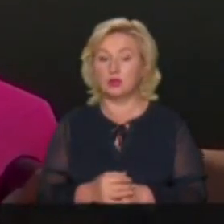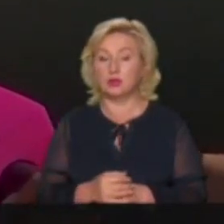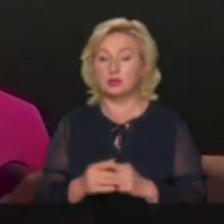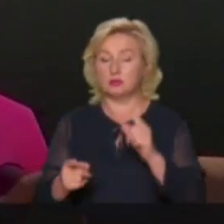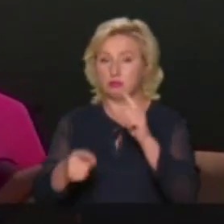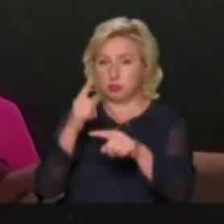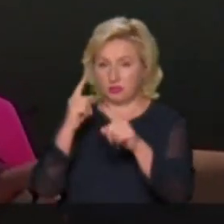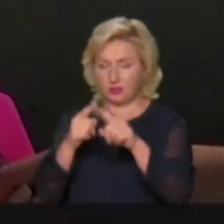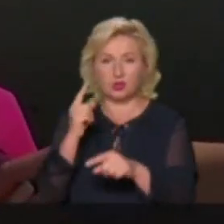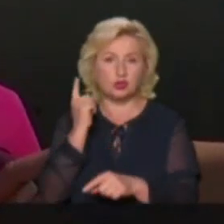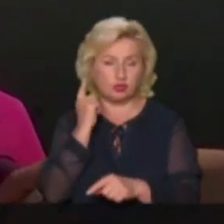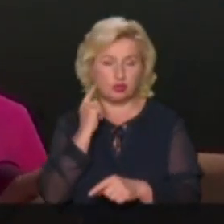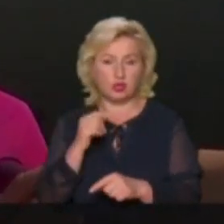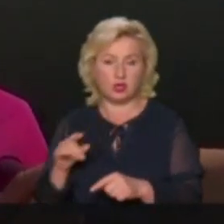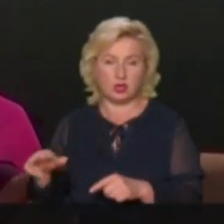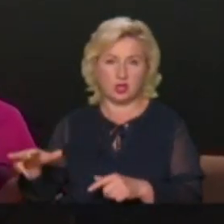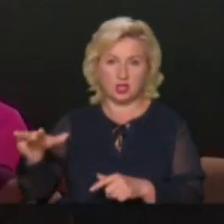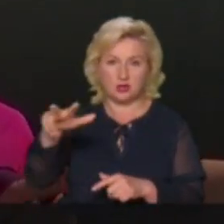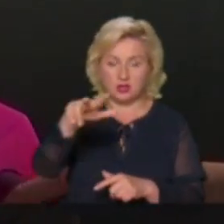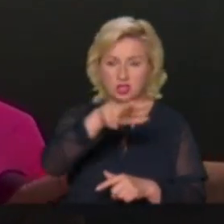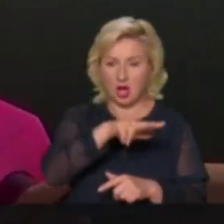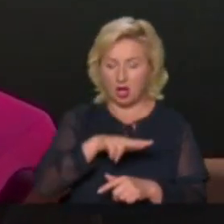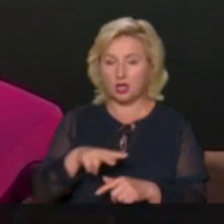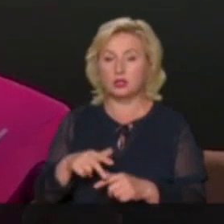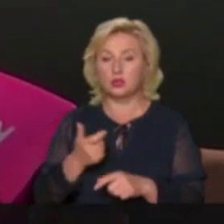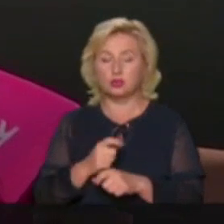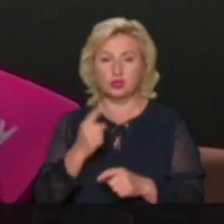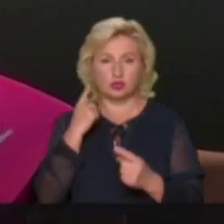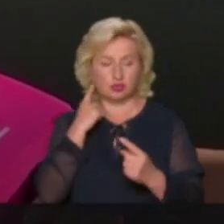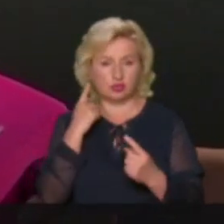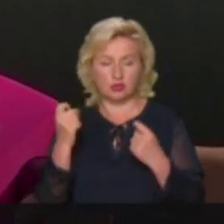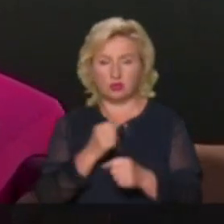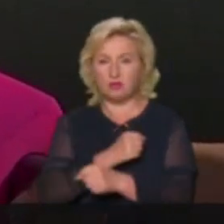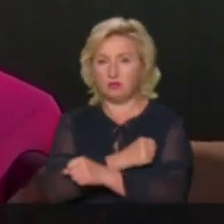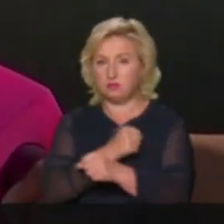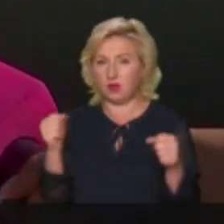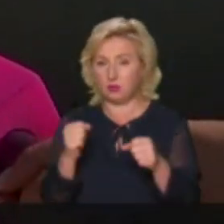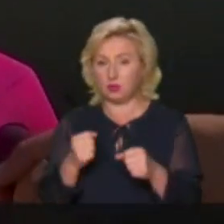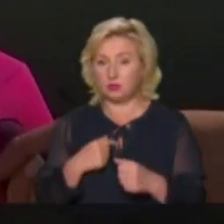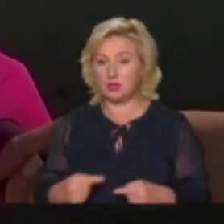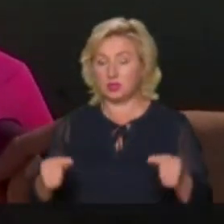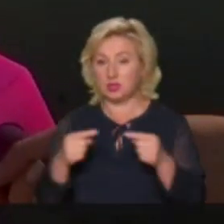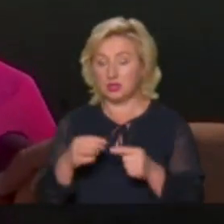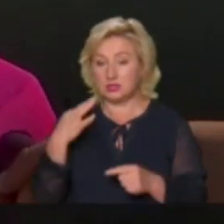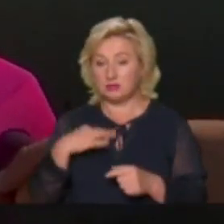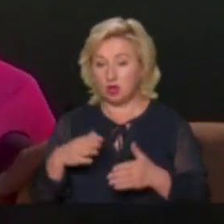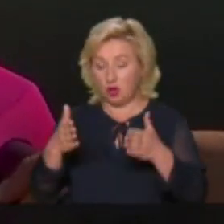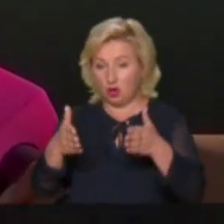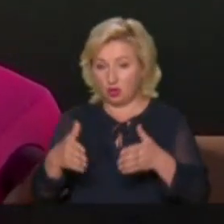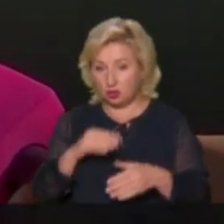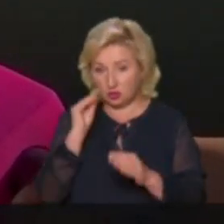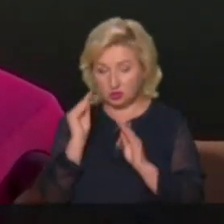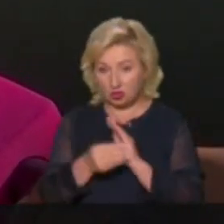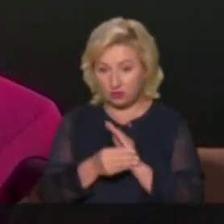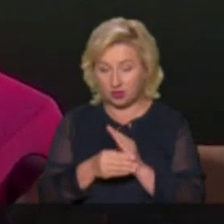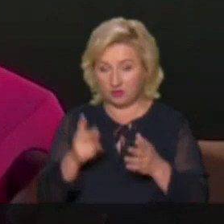збивали, чутно було, як летів шахет, дуже чутно було вибух. Ми якраз з сином в коридор сховались